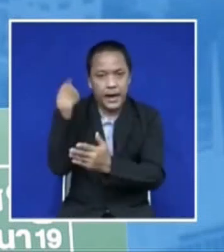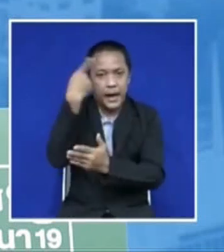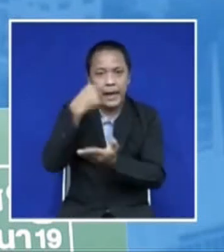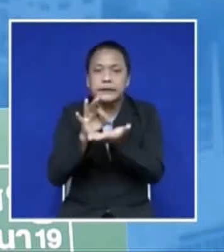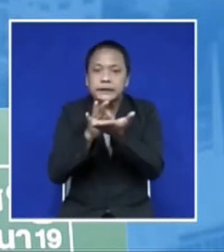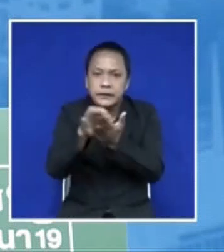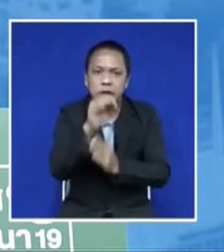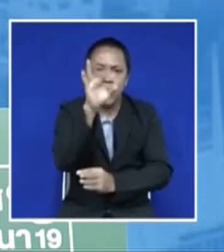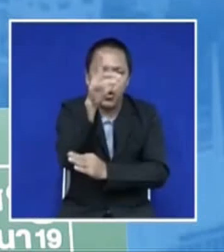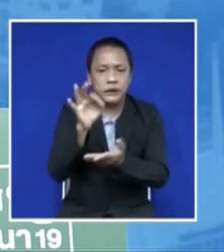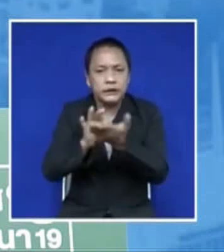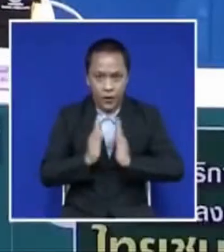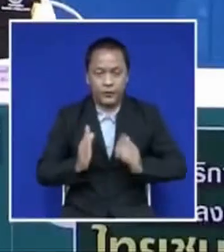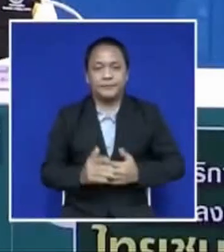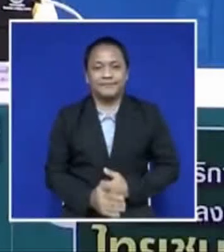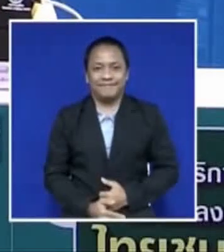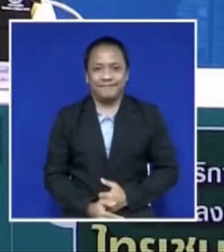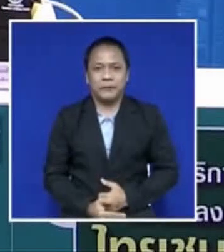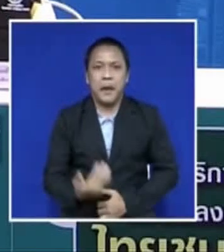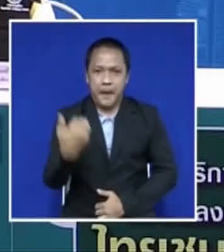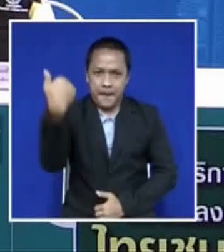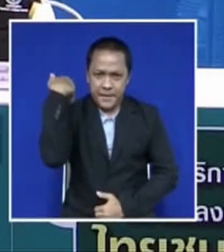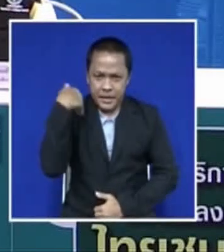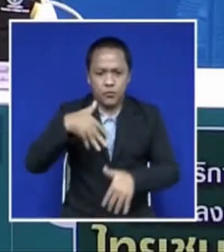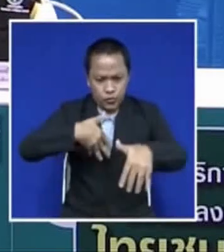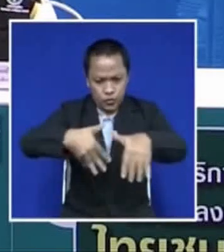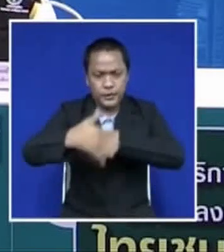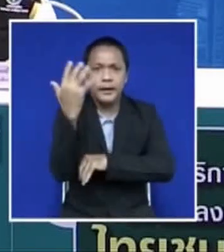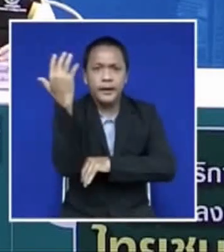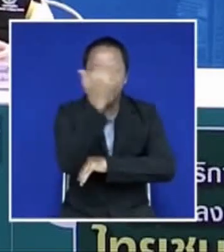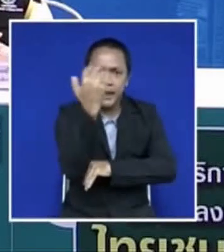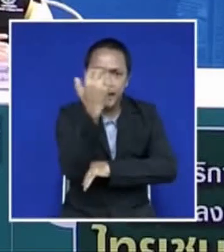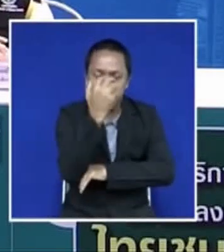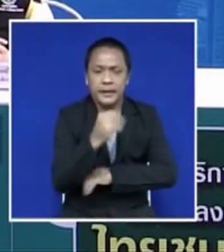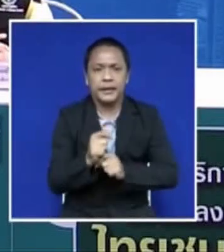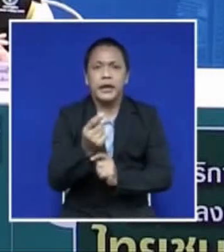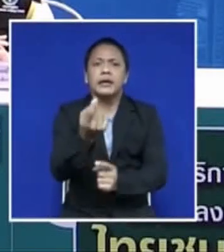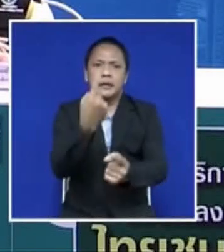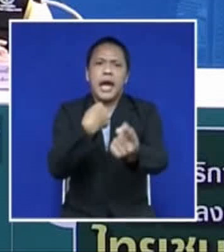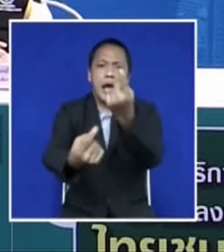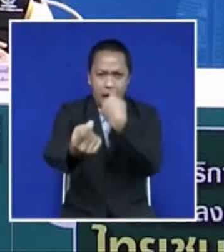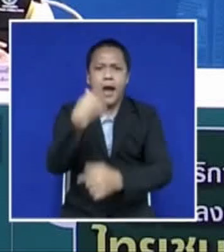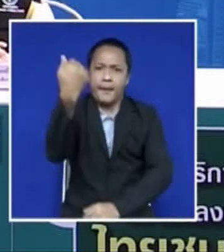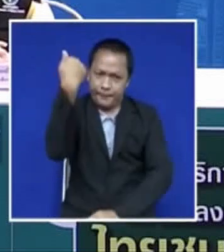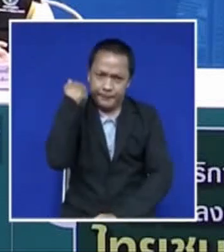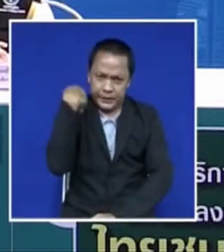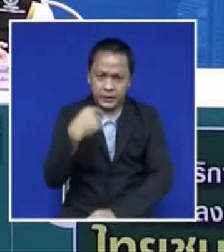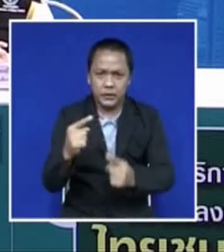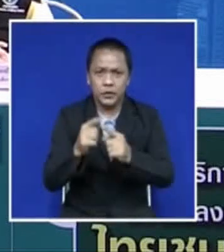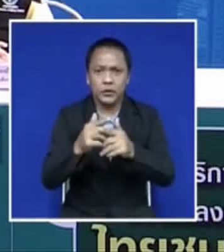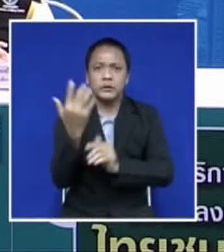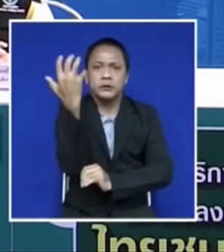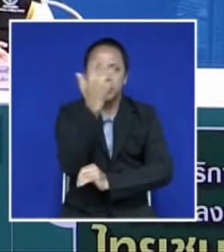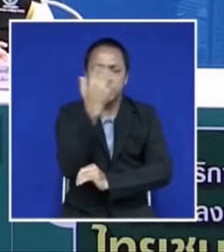พงศ์มาของข่าวรอบเย็นอีกรอบหนึ่งบอกว่าจุดตั้งต้นของการกระบัตรครั้งนี้ก็อย่างที่ทราบกันตลาดกลางกุ้งมีรายงานตั้งแต่ 17ธันวาคม